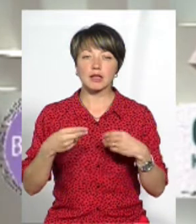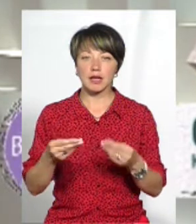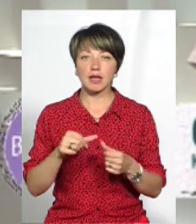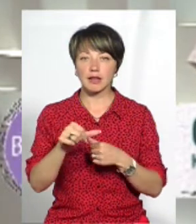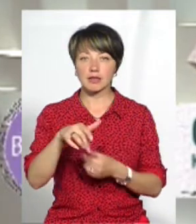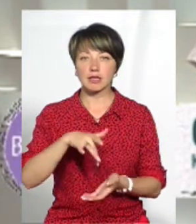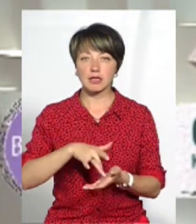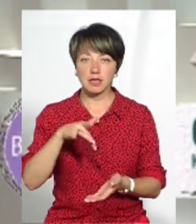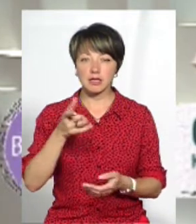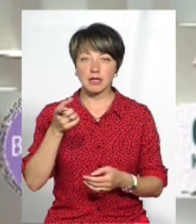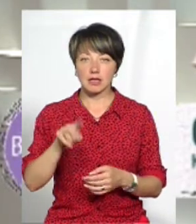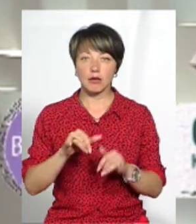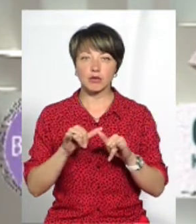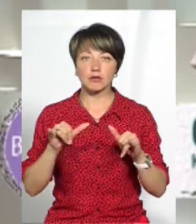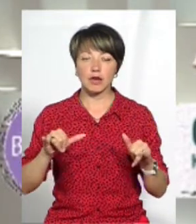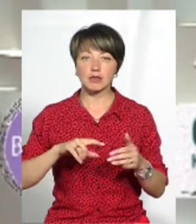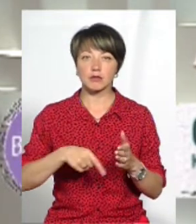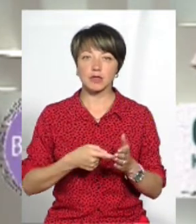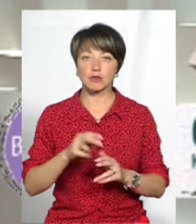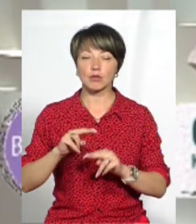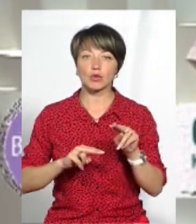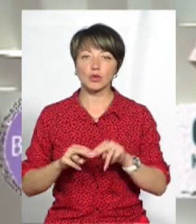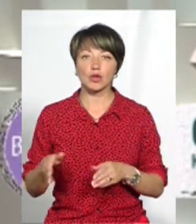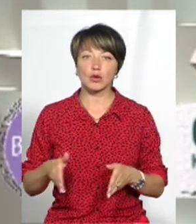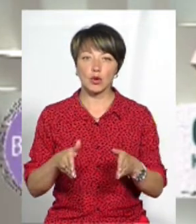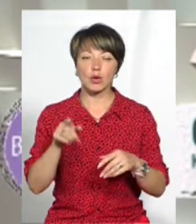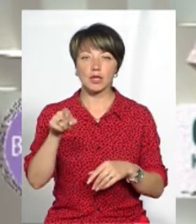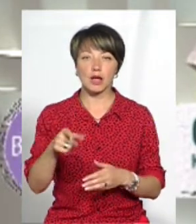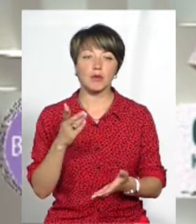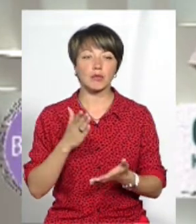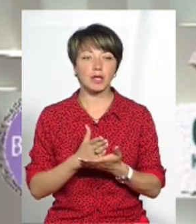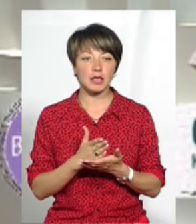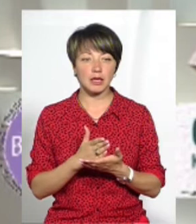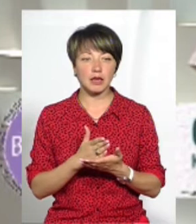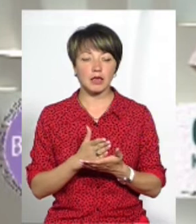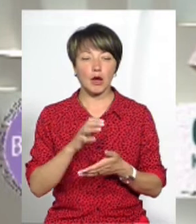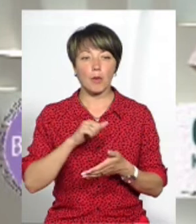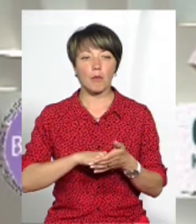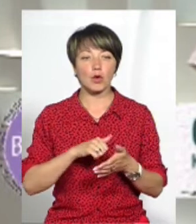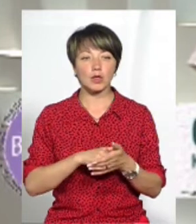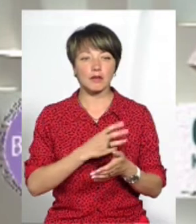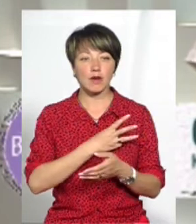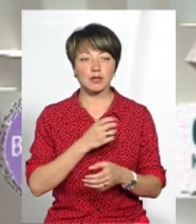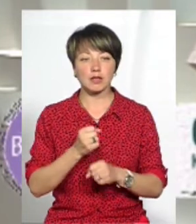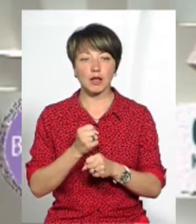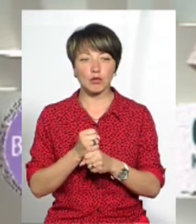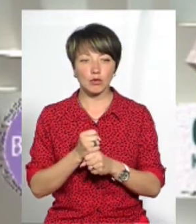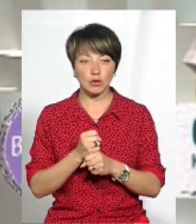йому децентралізація, там розвивається місто, там будуються дороги, там є мотивація для